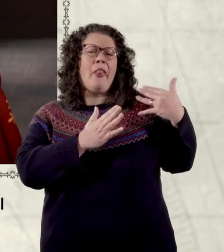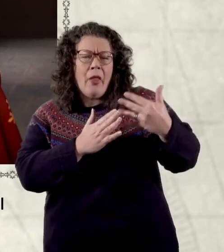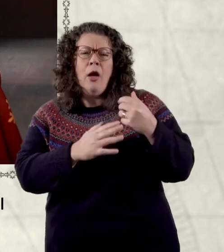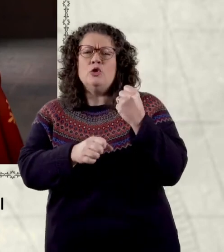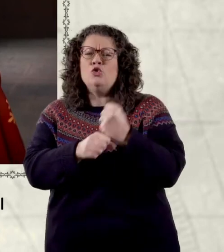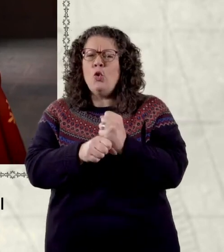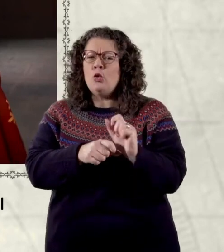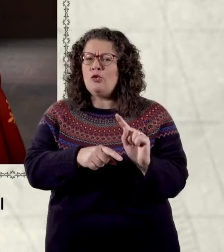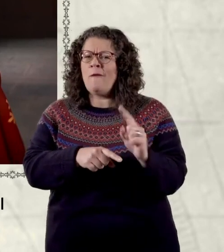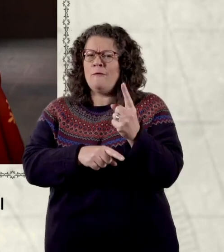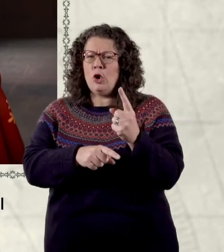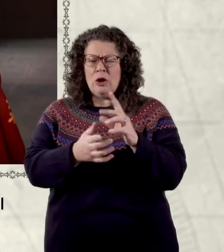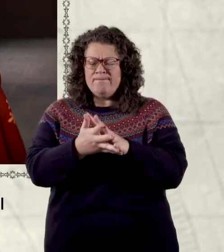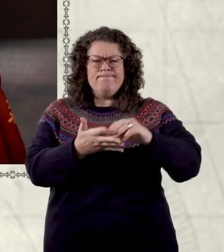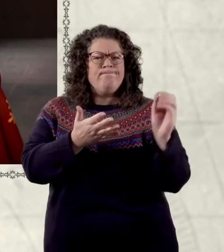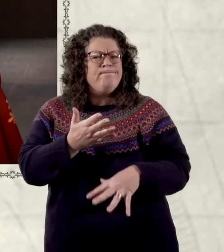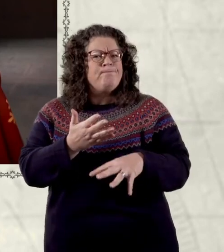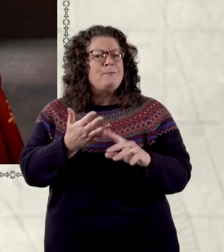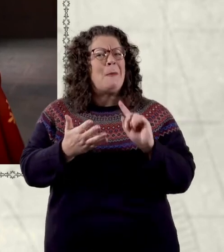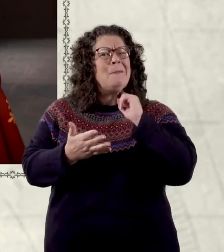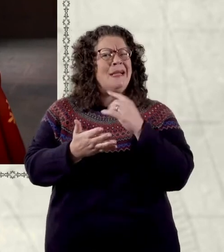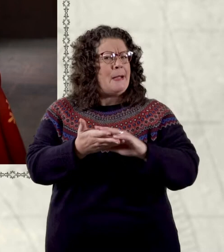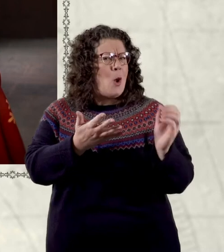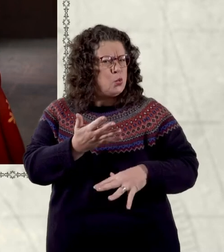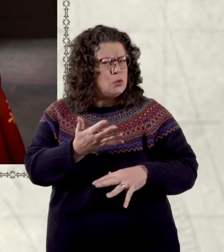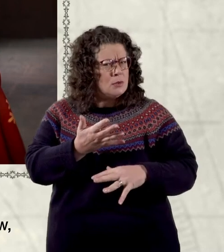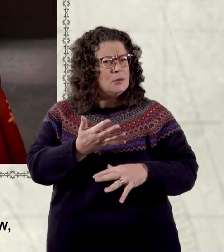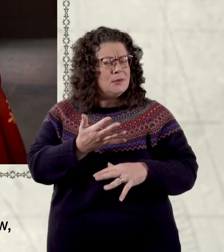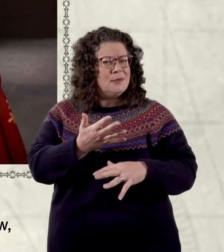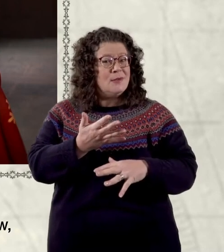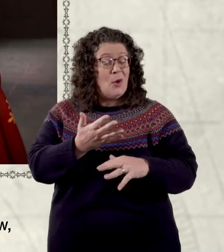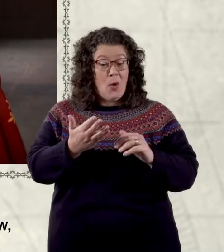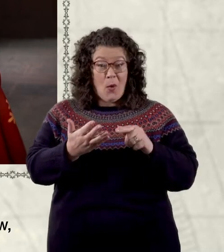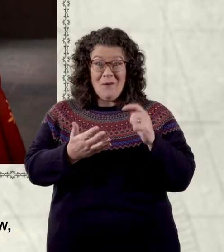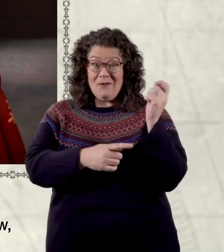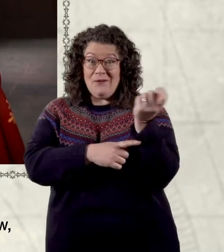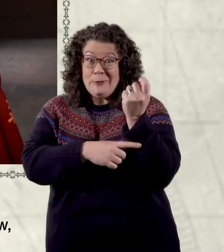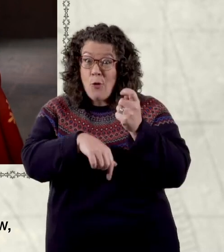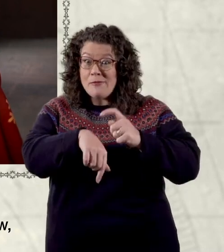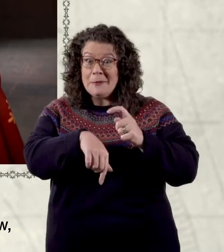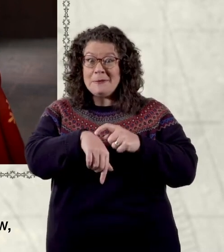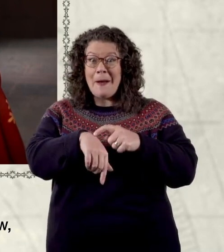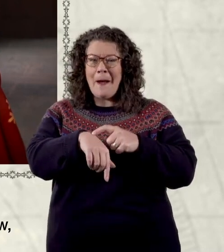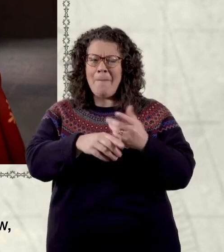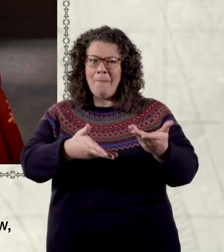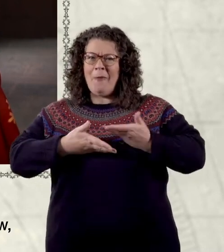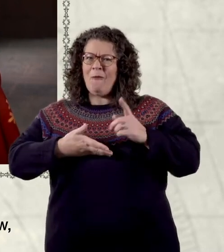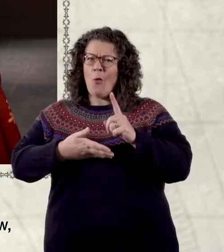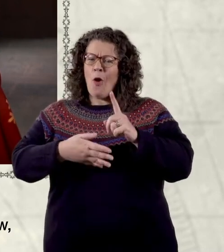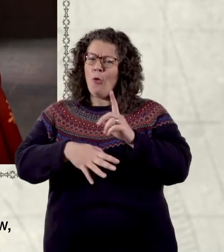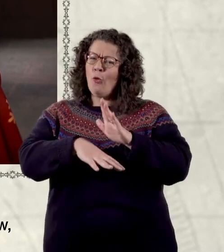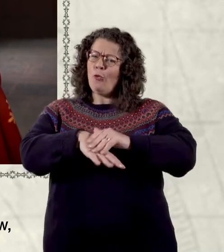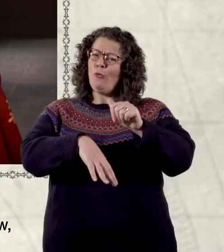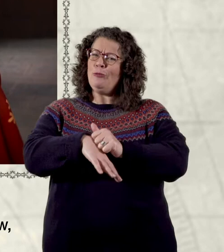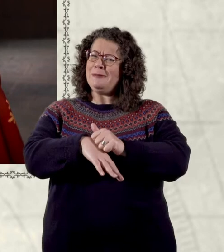i dynnu'r cig mas ohono fe, ac yn oes Victoria a gafon ni'r pwdin Nadolig mwy na lai fel yn un ein